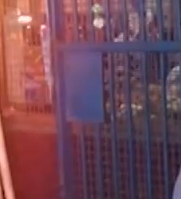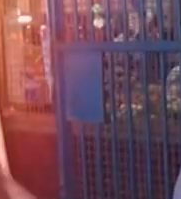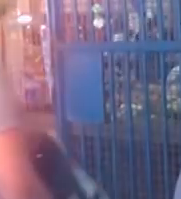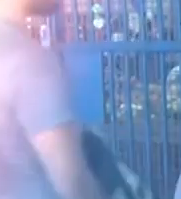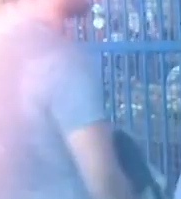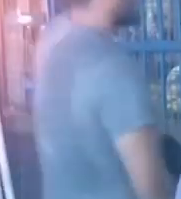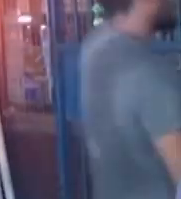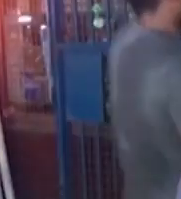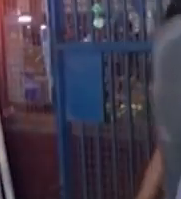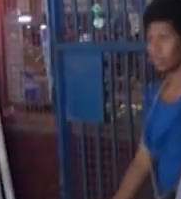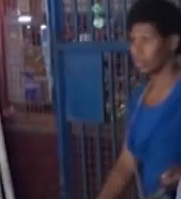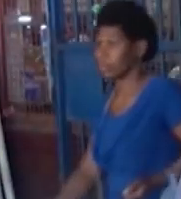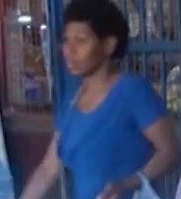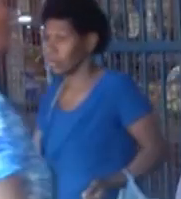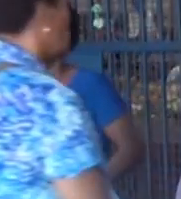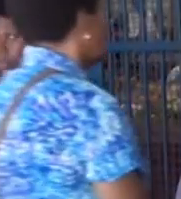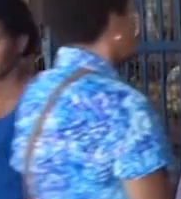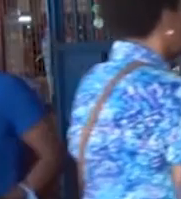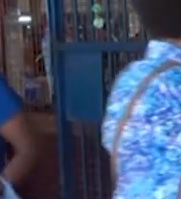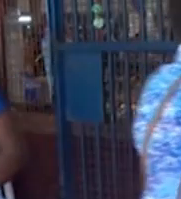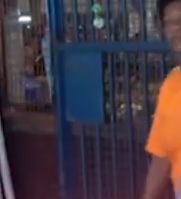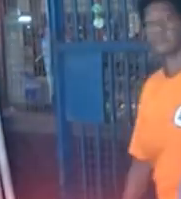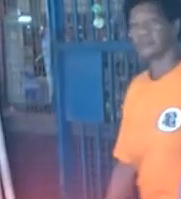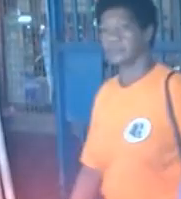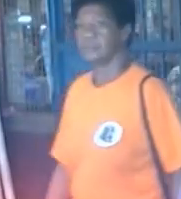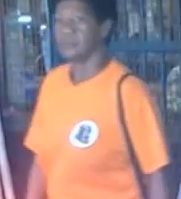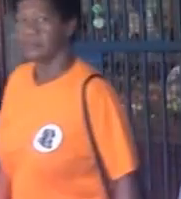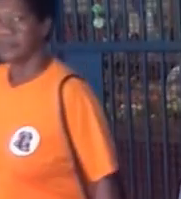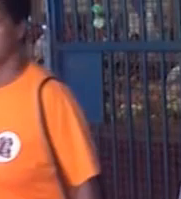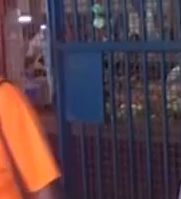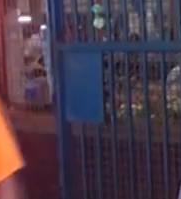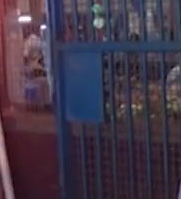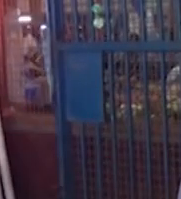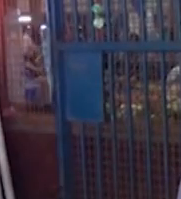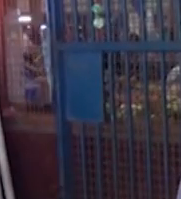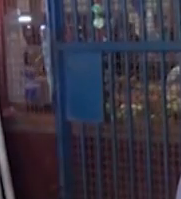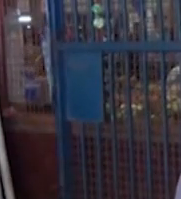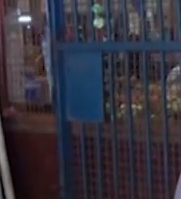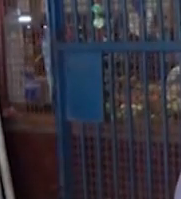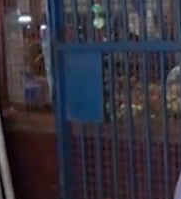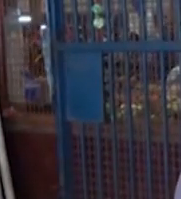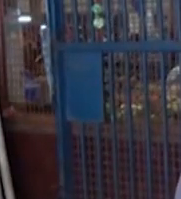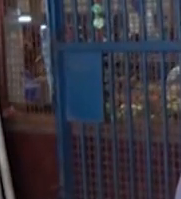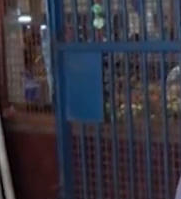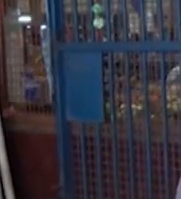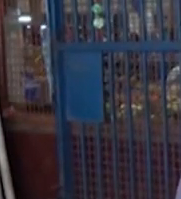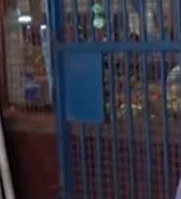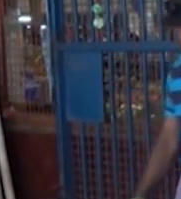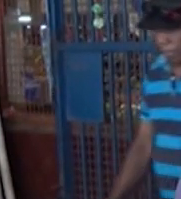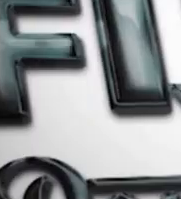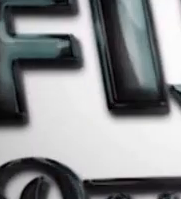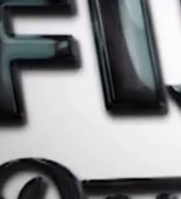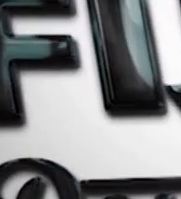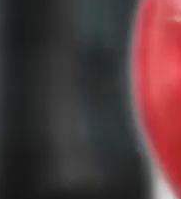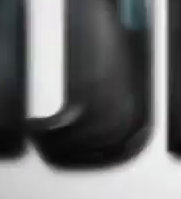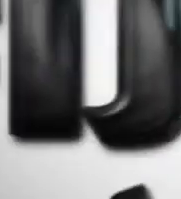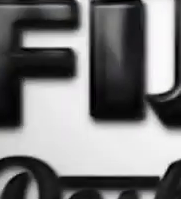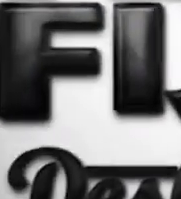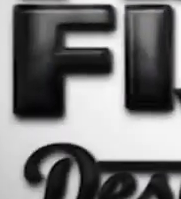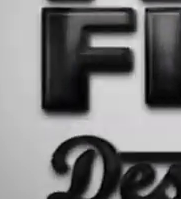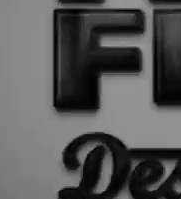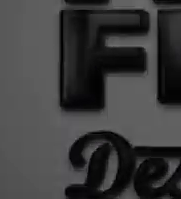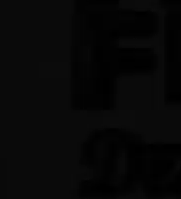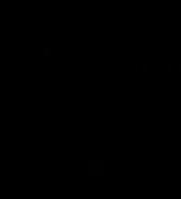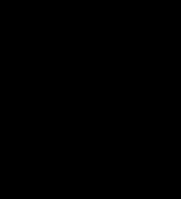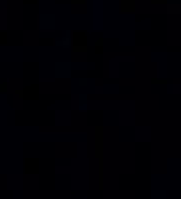कुमार साहब नायक है गोंगो लुगु लटोका रेडियो फीजी 2 में पुराना गाना लगे हमें बहुत अच्छा लगे रेडियो फीजी